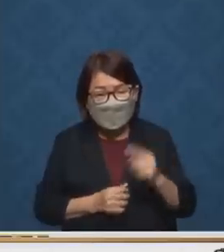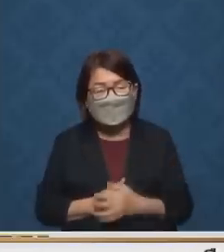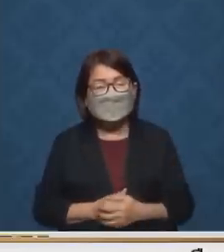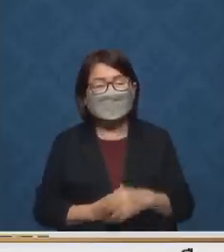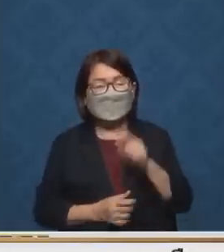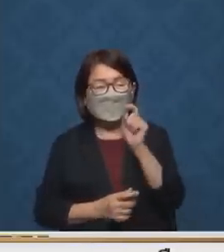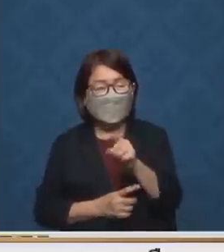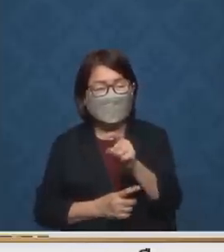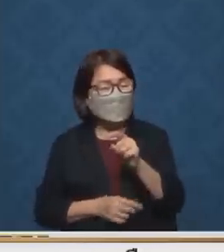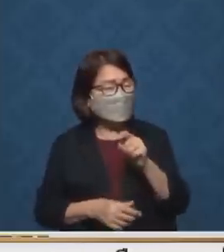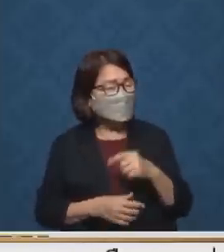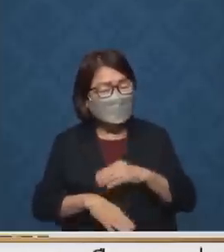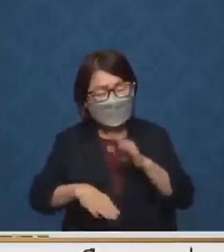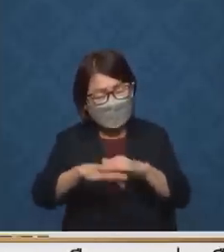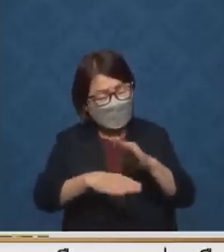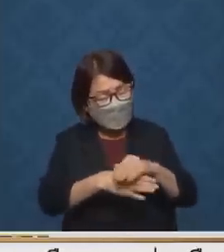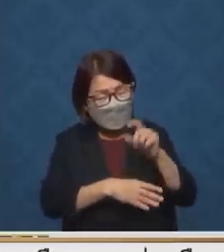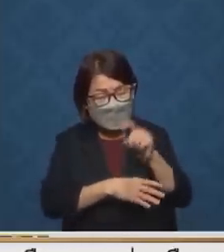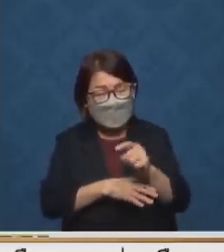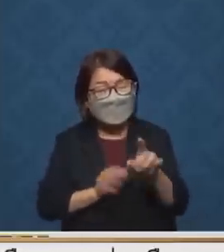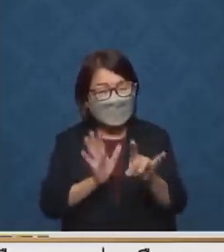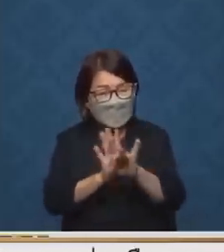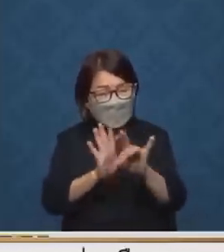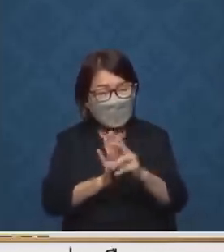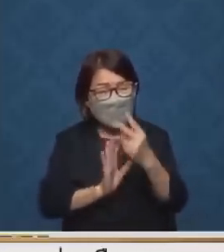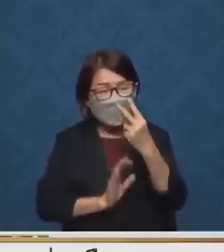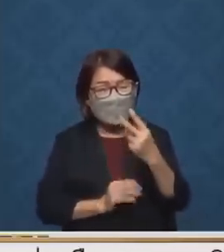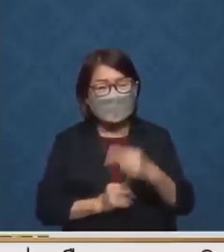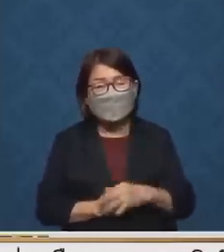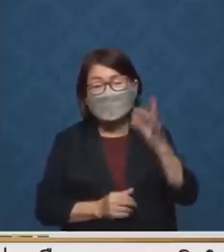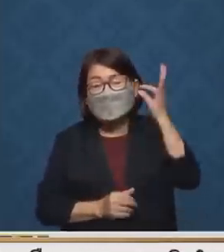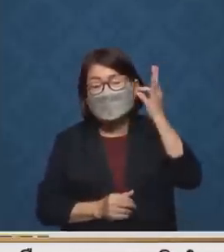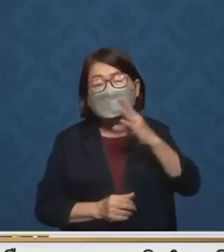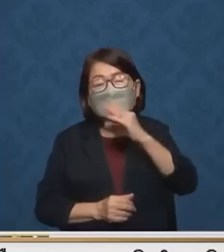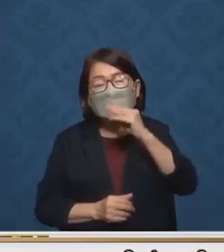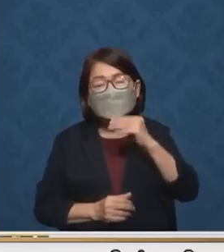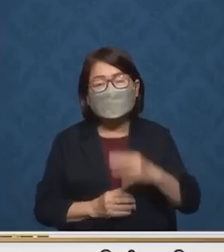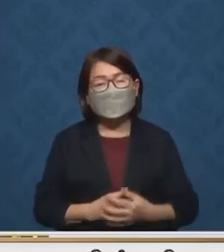ชัด นกกำชัดหนาอีคเดวครสุทายละเปิดคิเสยงอครงteriormore